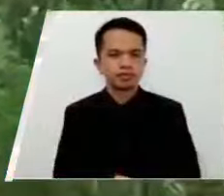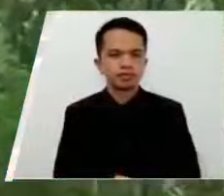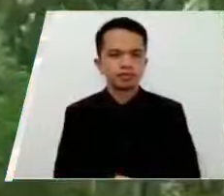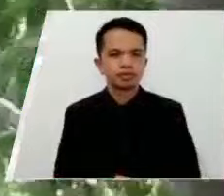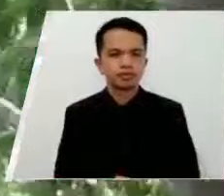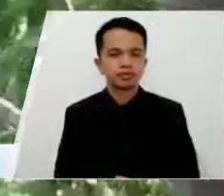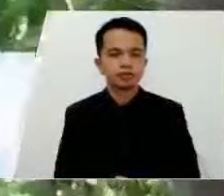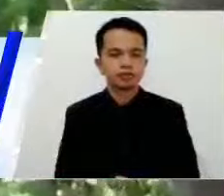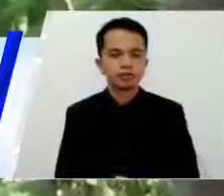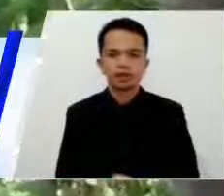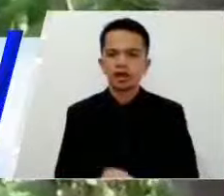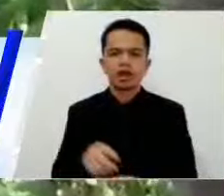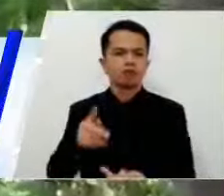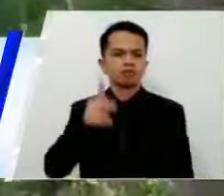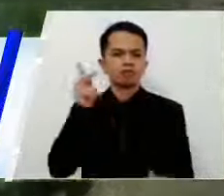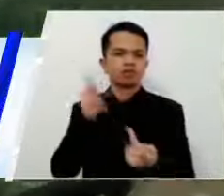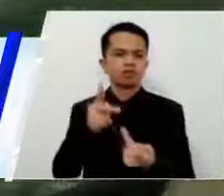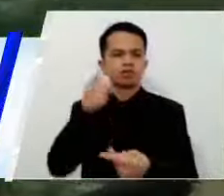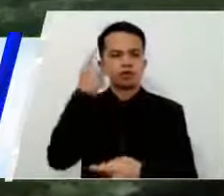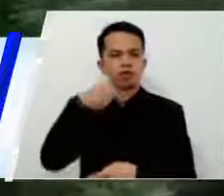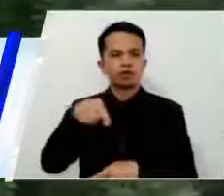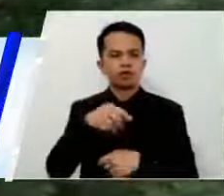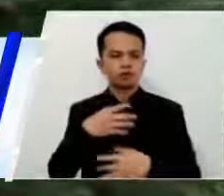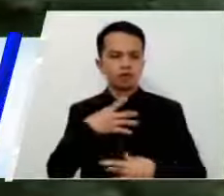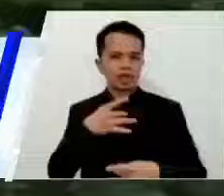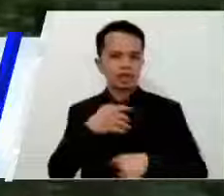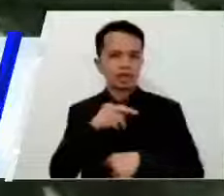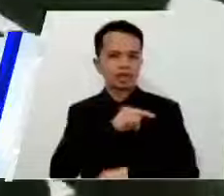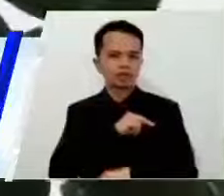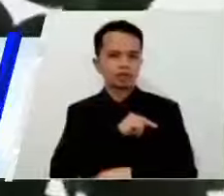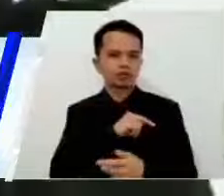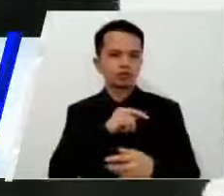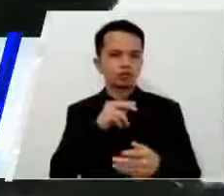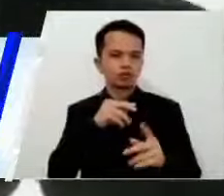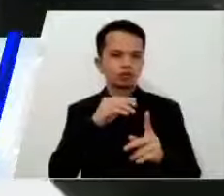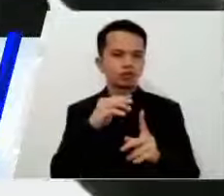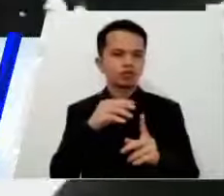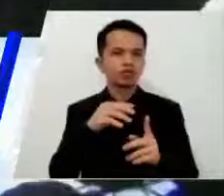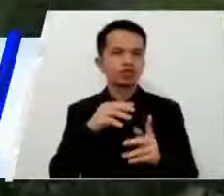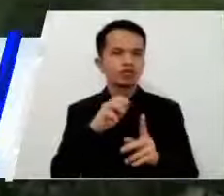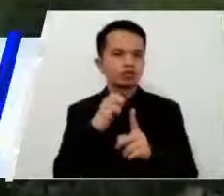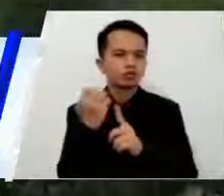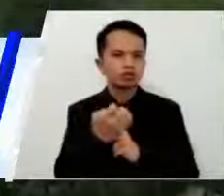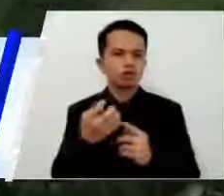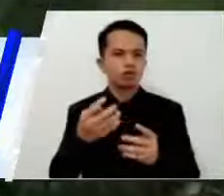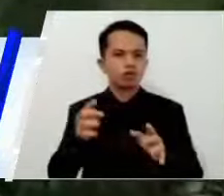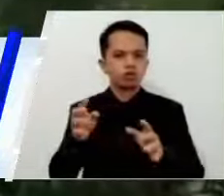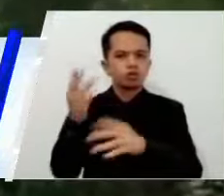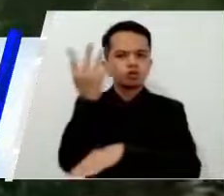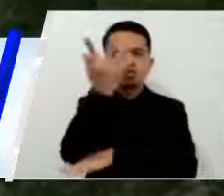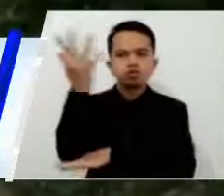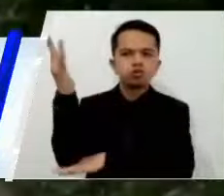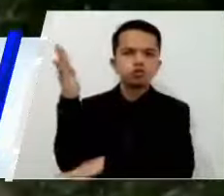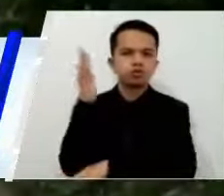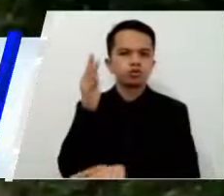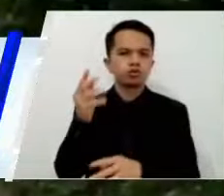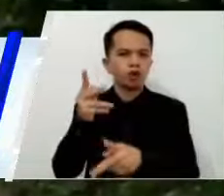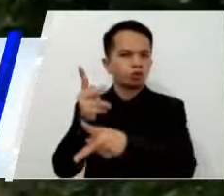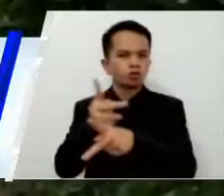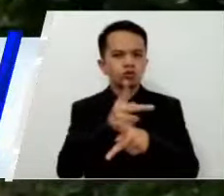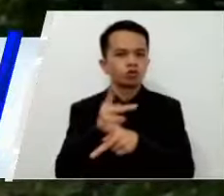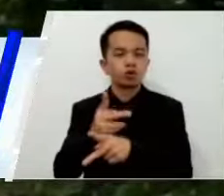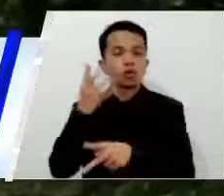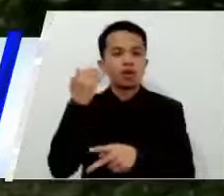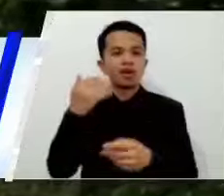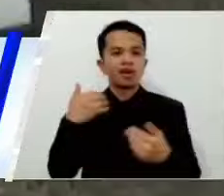Perfect for nature lovers naman ang Pasananca Natural Park sa Zamboanga City. Protected ang lugar na ito dahil dito nagmumula ang potable water ng